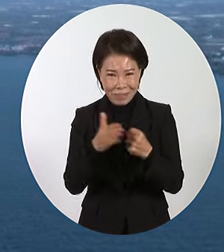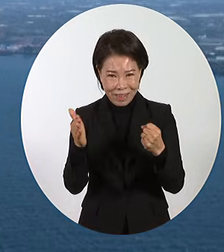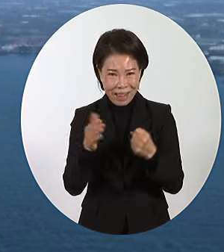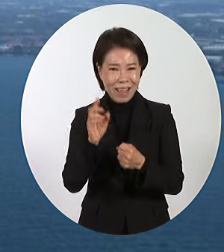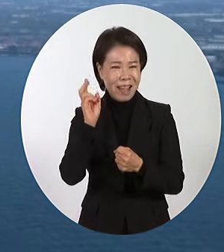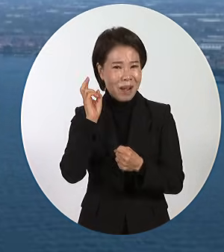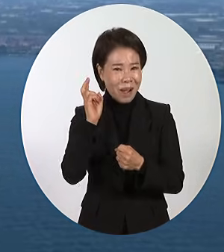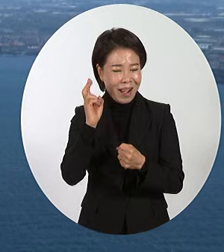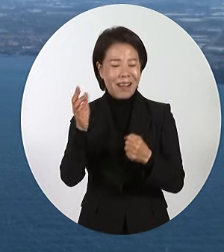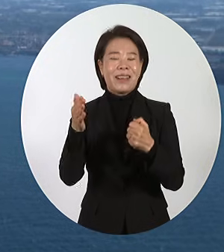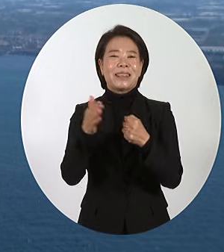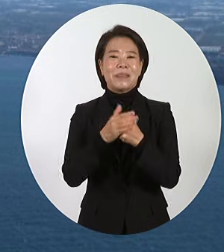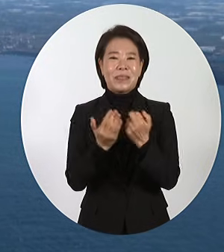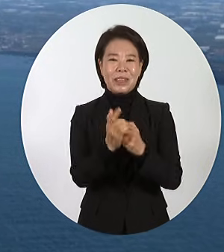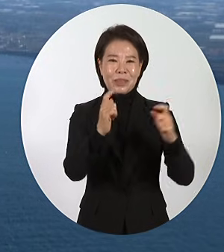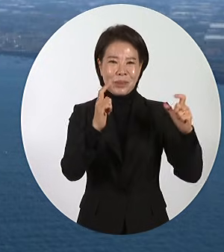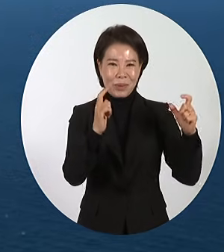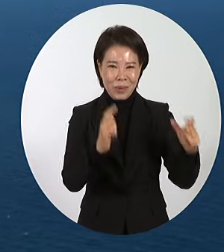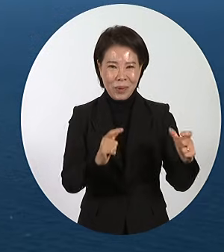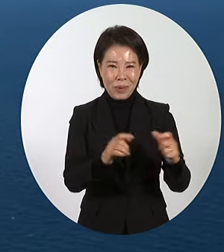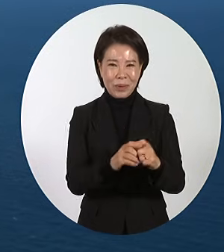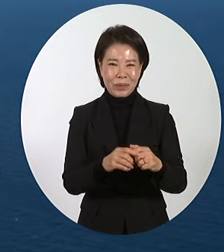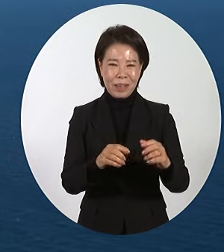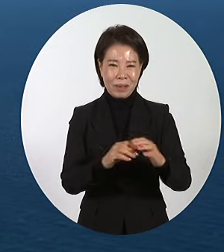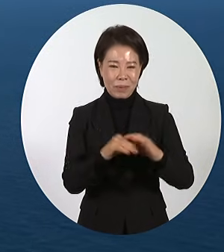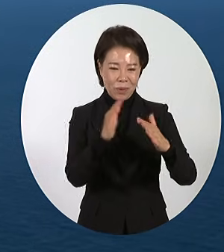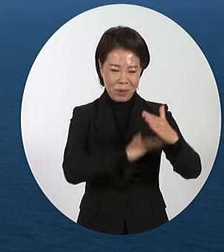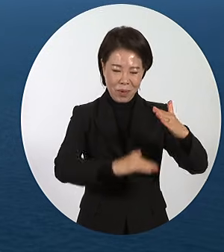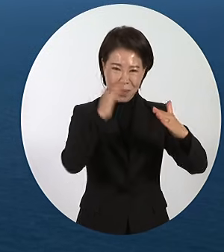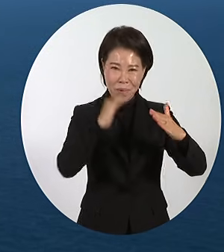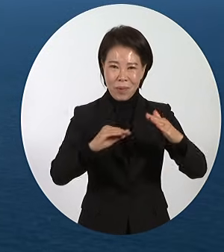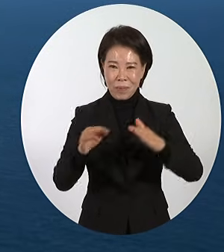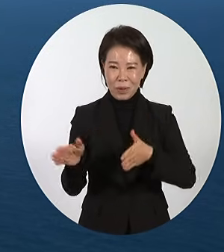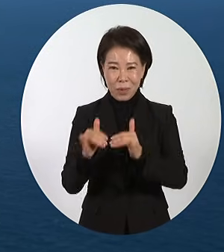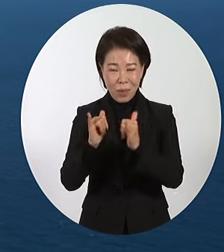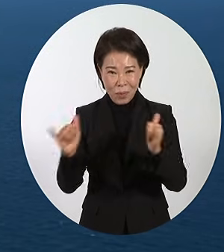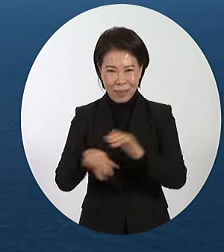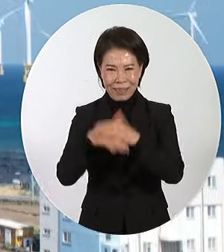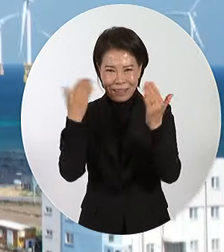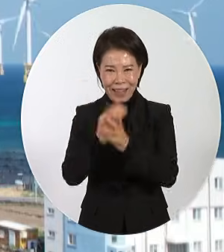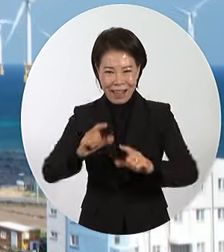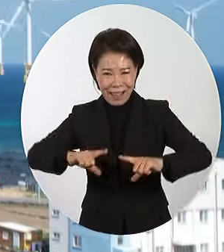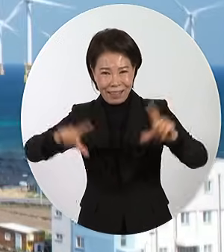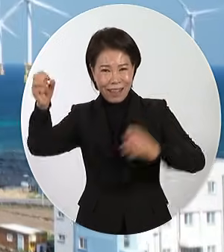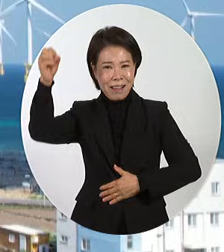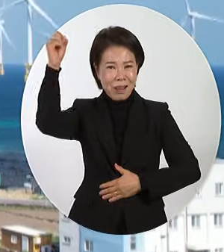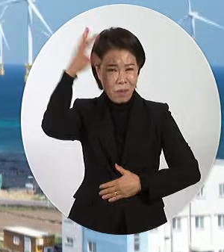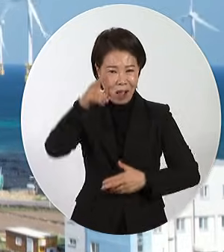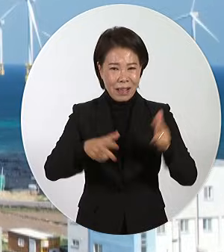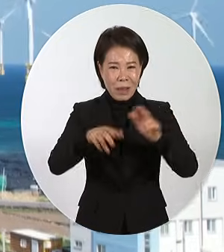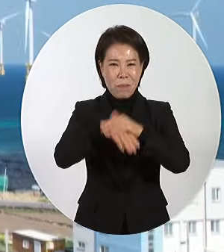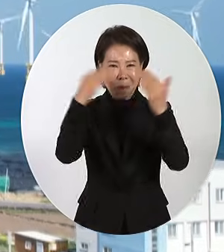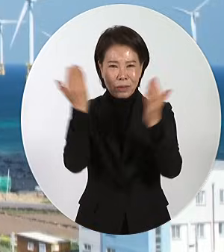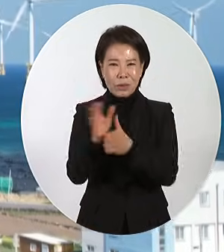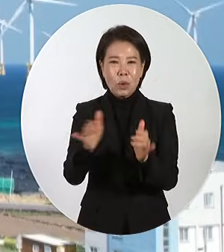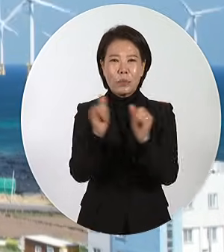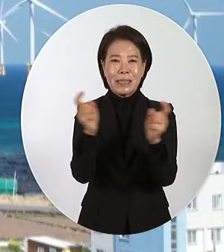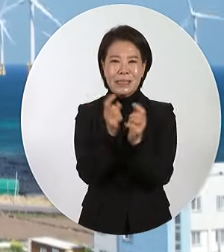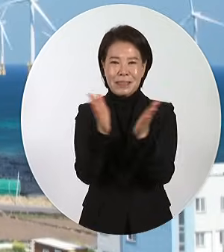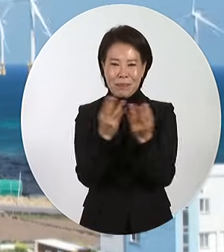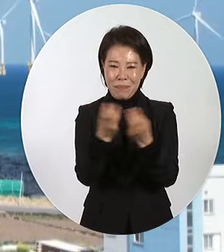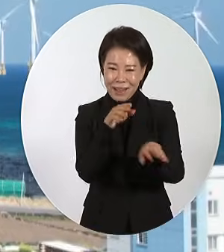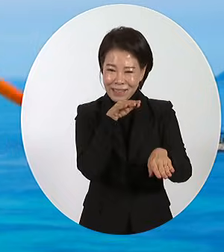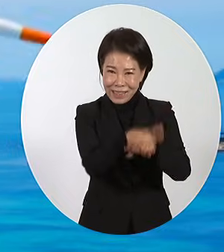조치인데요. 제주도는 공공, 민간 풍력과 태양광 사업을 모두 도민 참여형 모델로